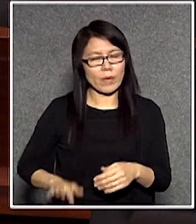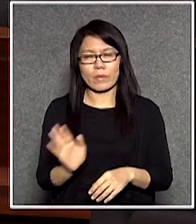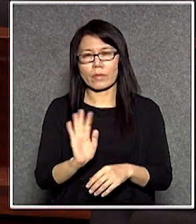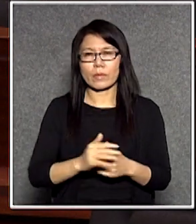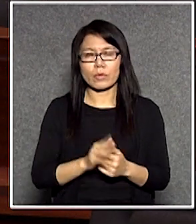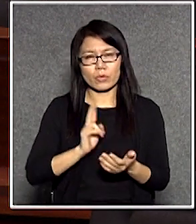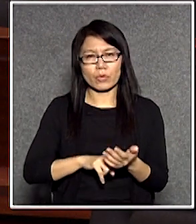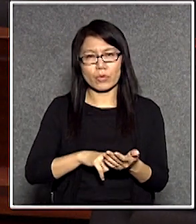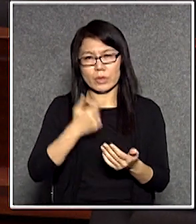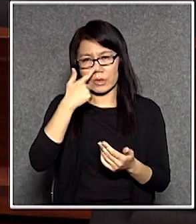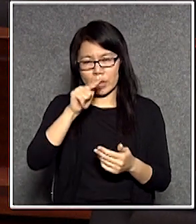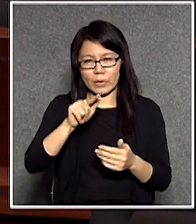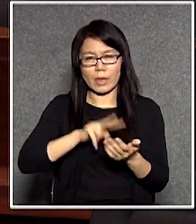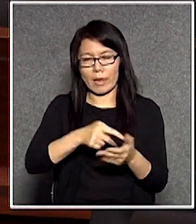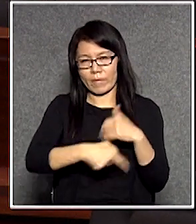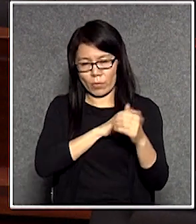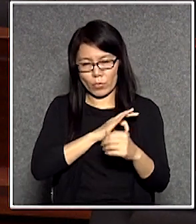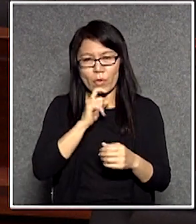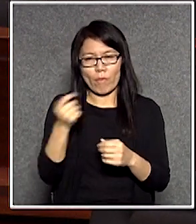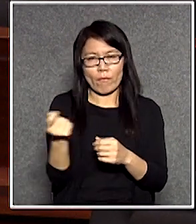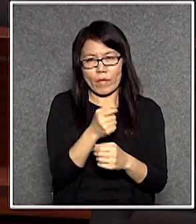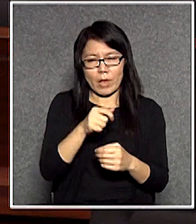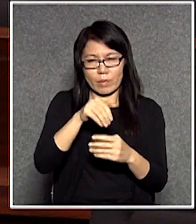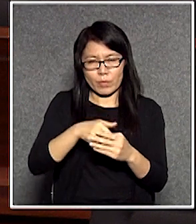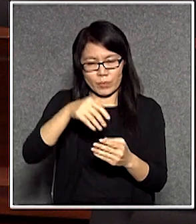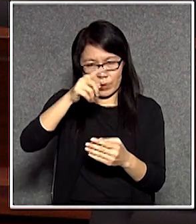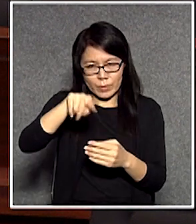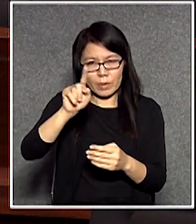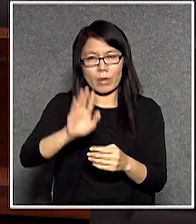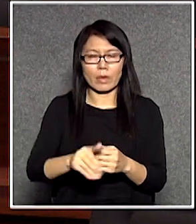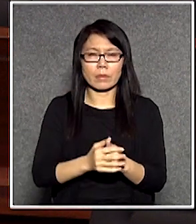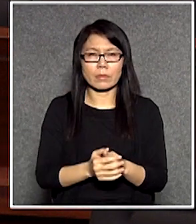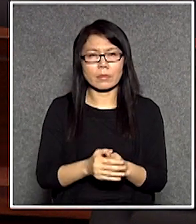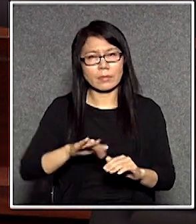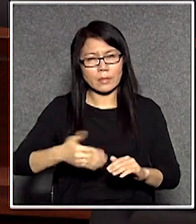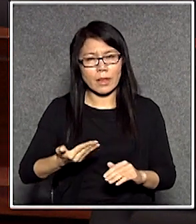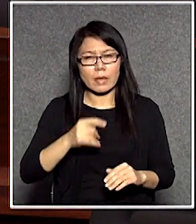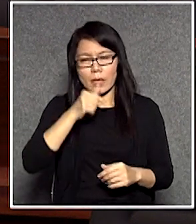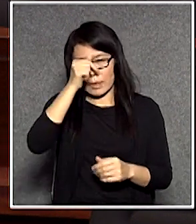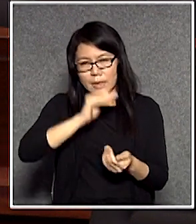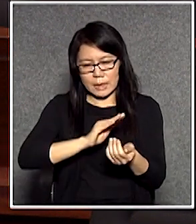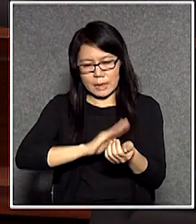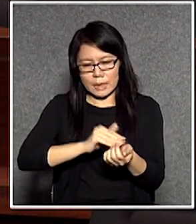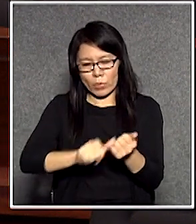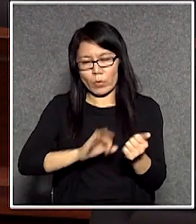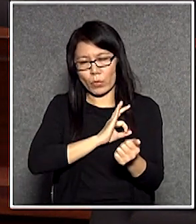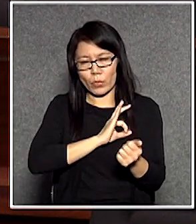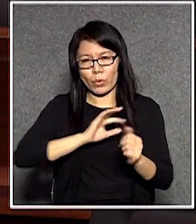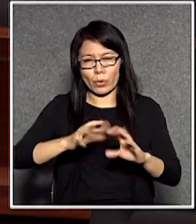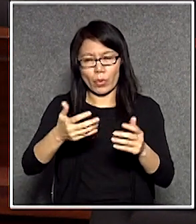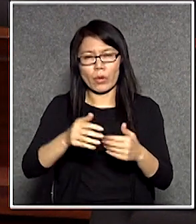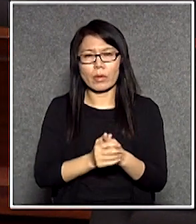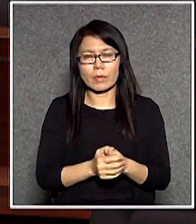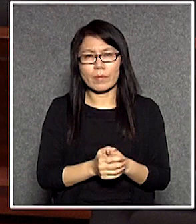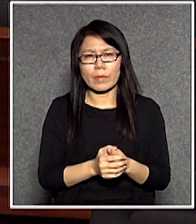我相信在新一屆立法會會很快就會得到通過。但是醫委會的改革呢，無輿論其